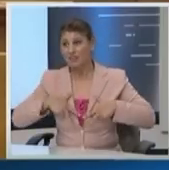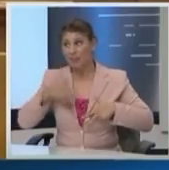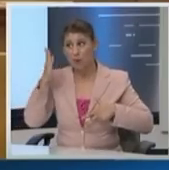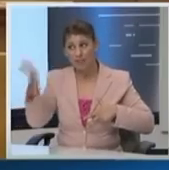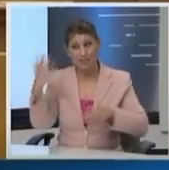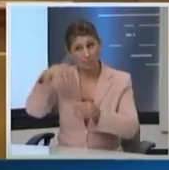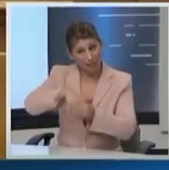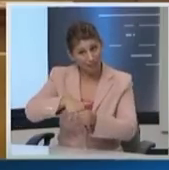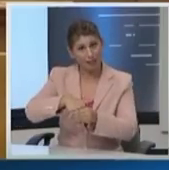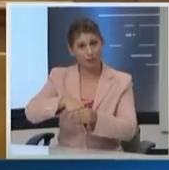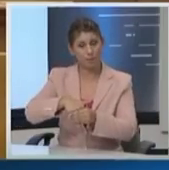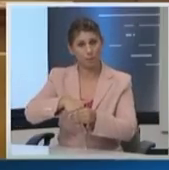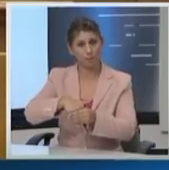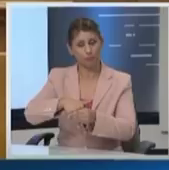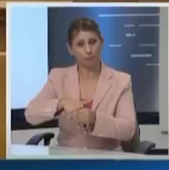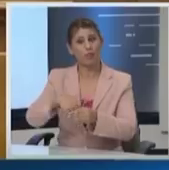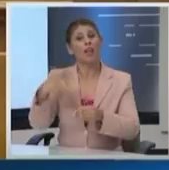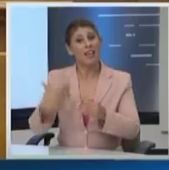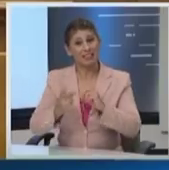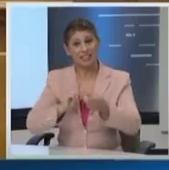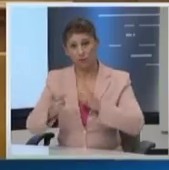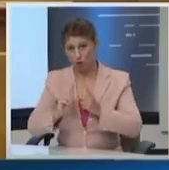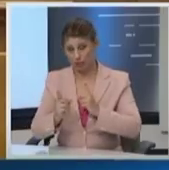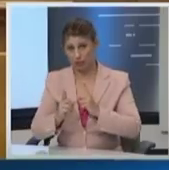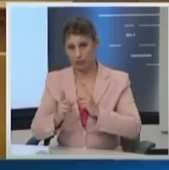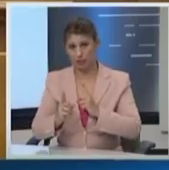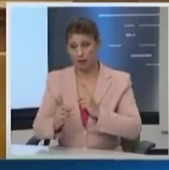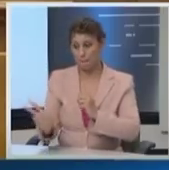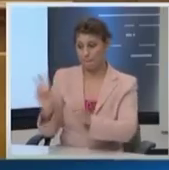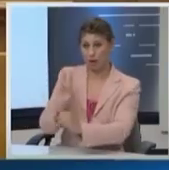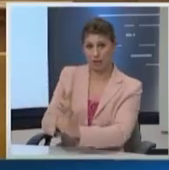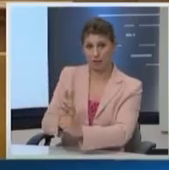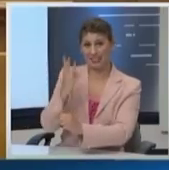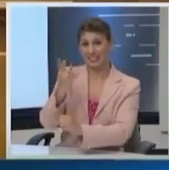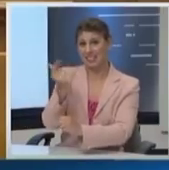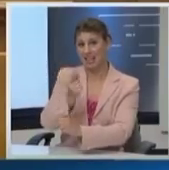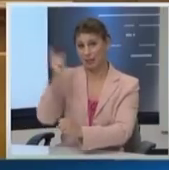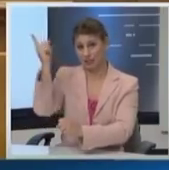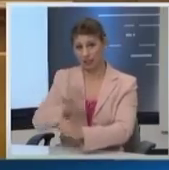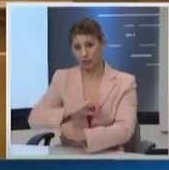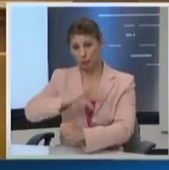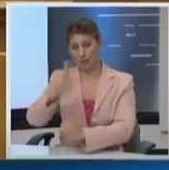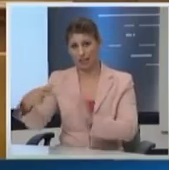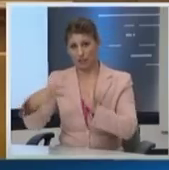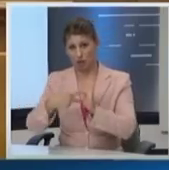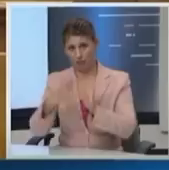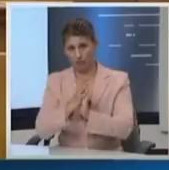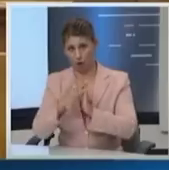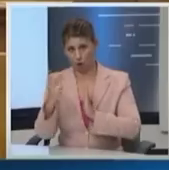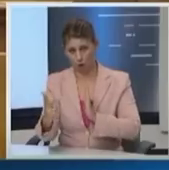εσείς συμμετείχατε, είχατε συμφωνήσει πρωτογενή πλεονάσματα 4,5% μέχρι το 2018